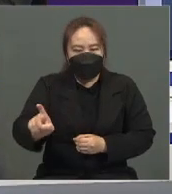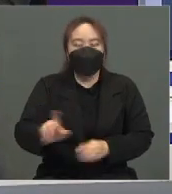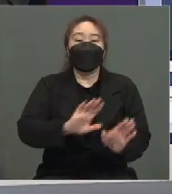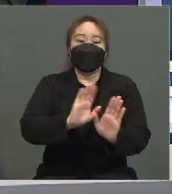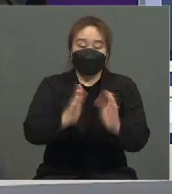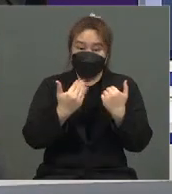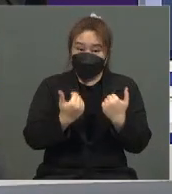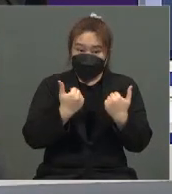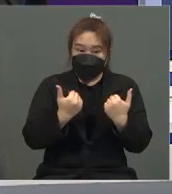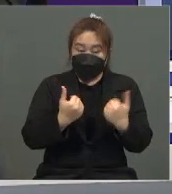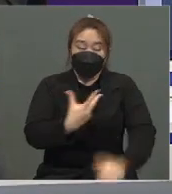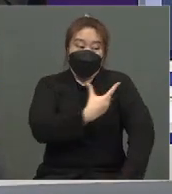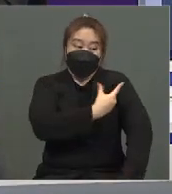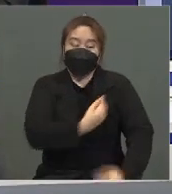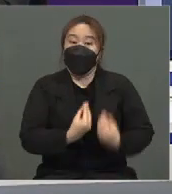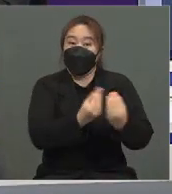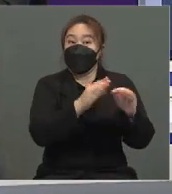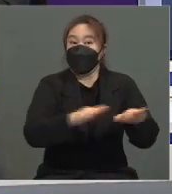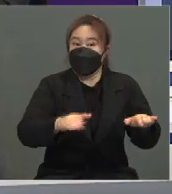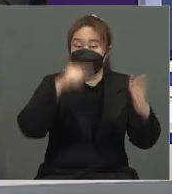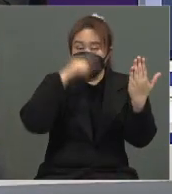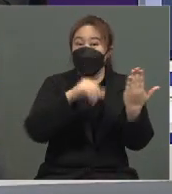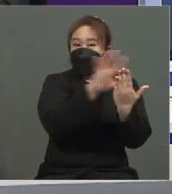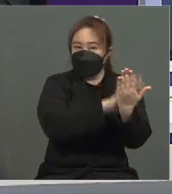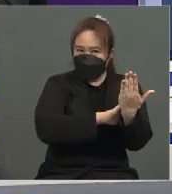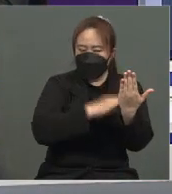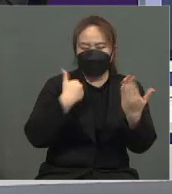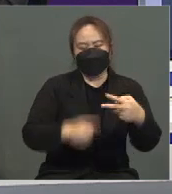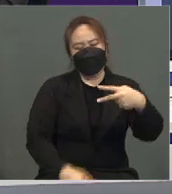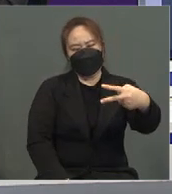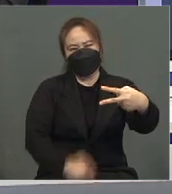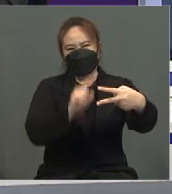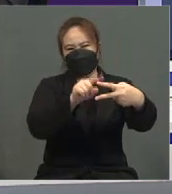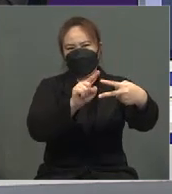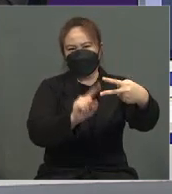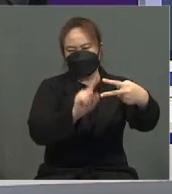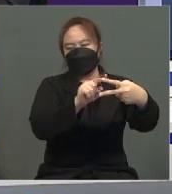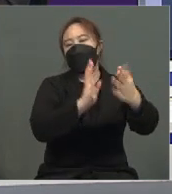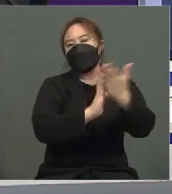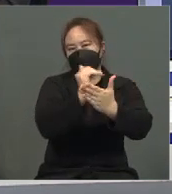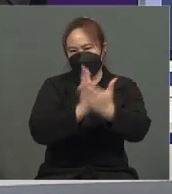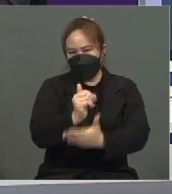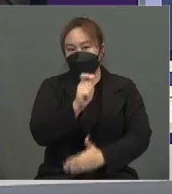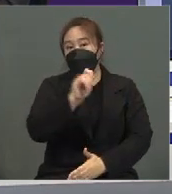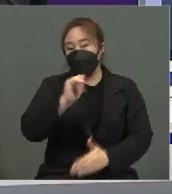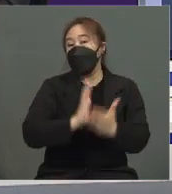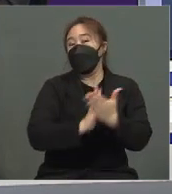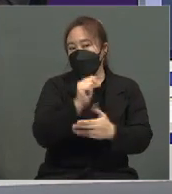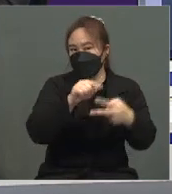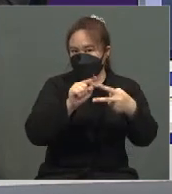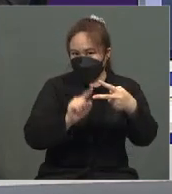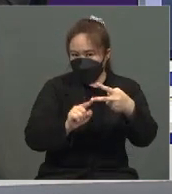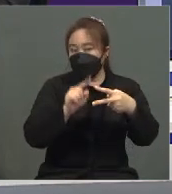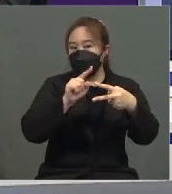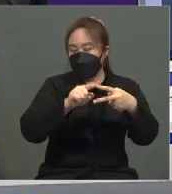อย่างที่บอกไปคุณผู้ชมประเด็นวัคซีนในเด็กบ้านเราเนี่ยมี2ยี่ห้อเท่านั้นนะคะที่ผ่านการขึ้นทะเบียนจากอย.ของไทยไฟเ